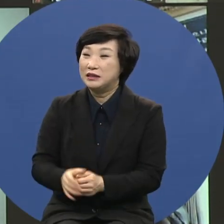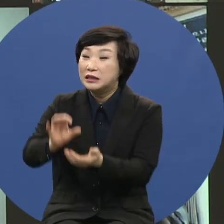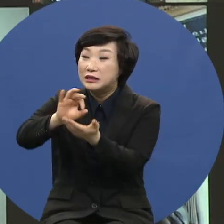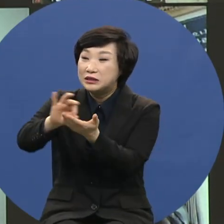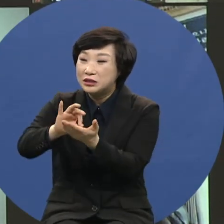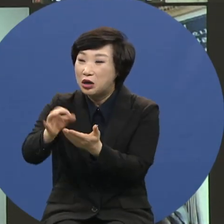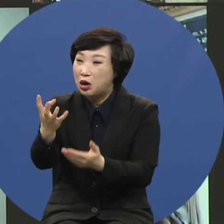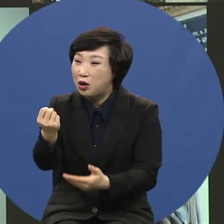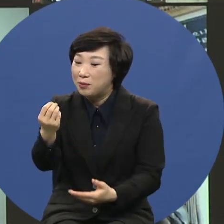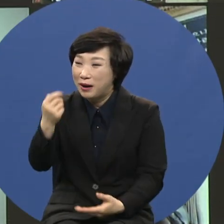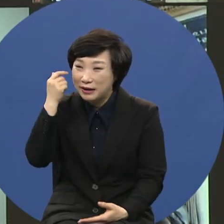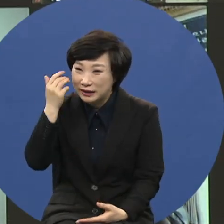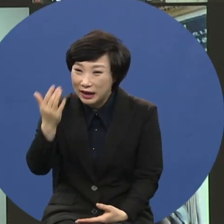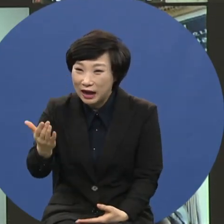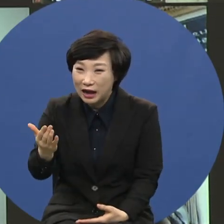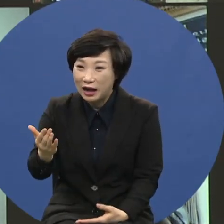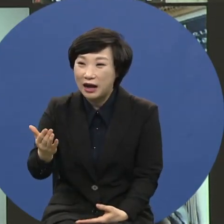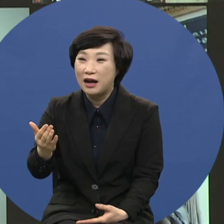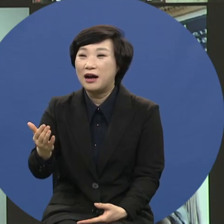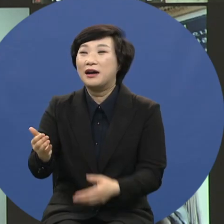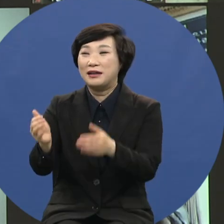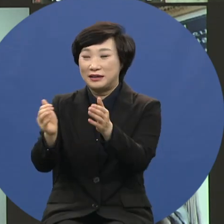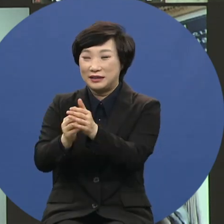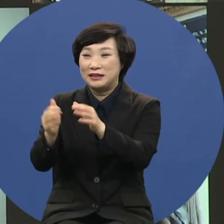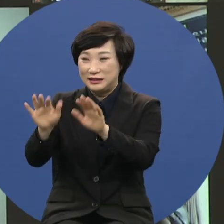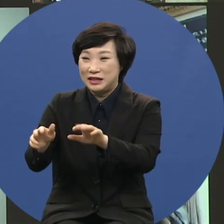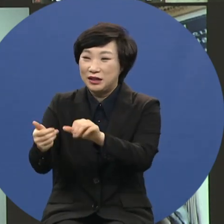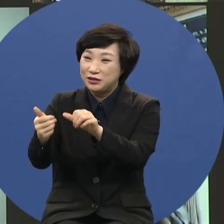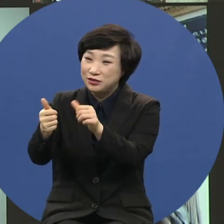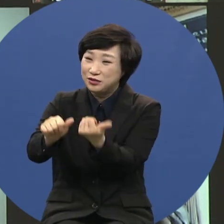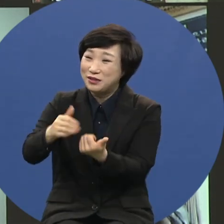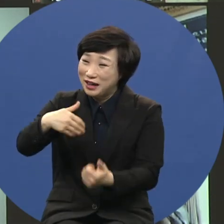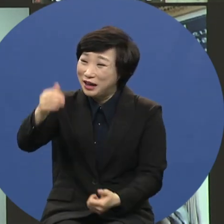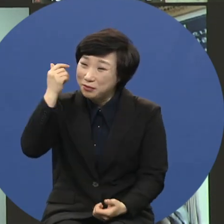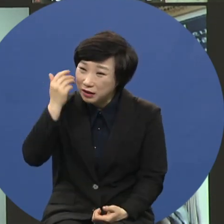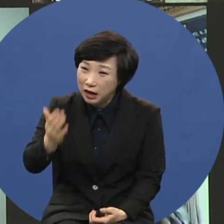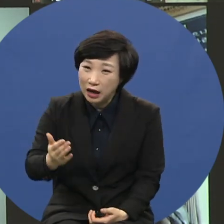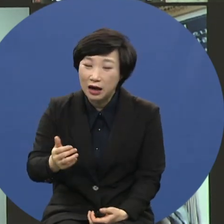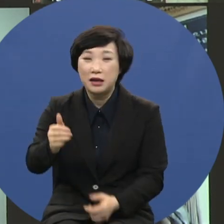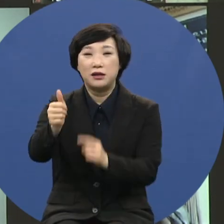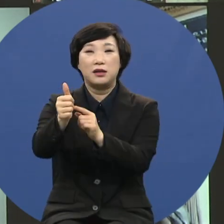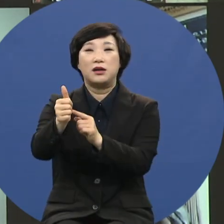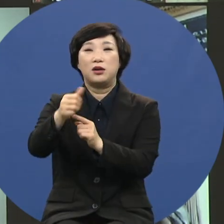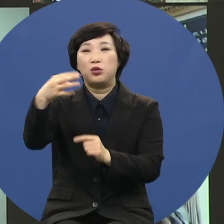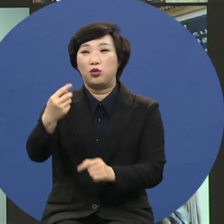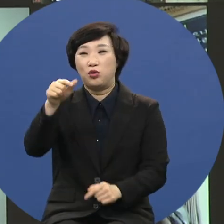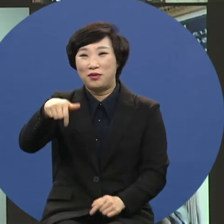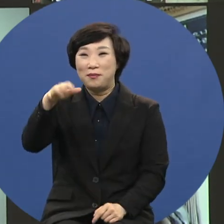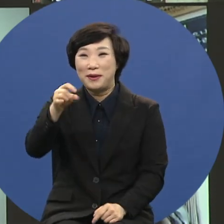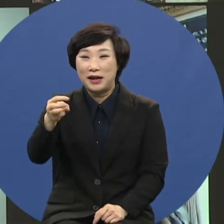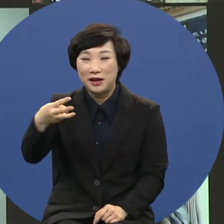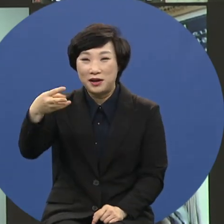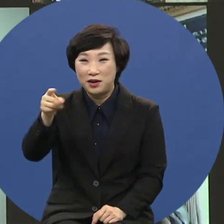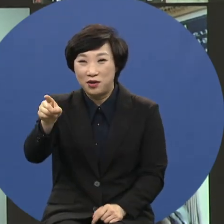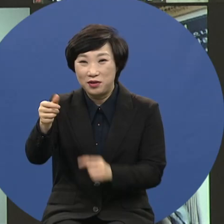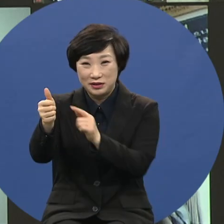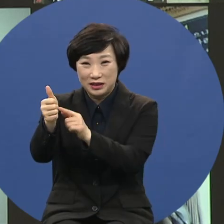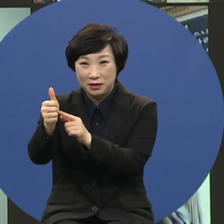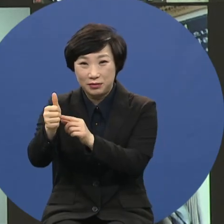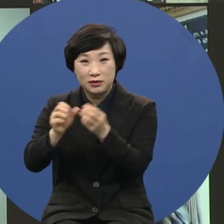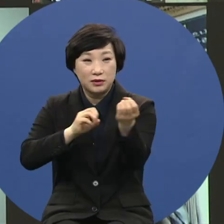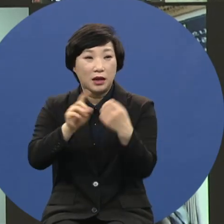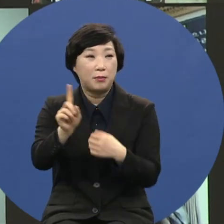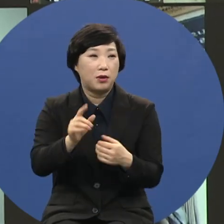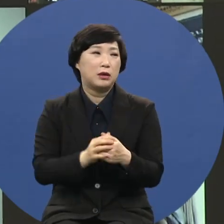얼마나 쓰고 가십니까? 라고 물으니까 록펠러가 하는 말이에요.